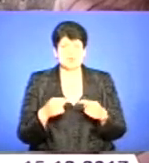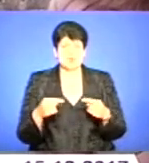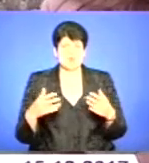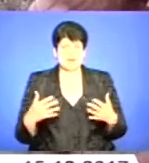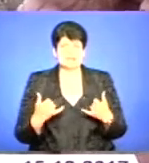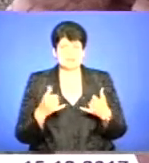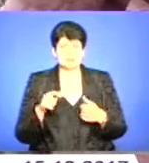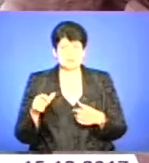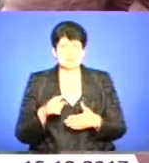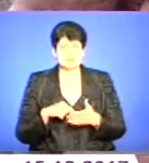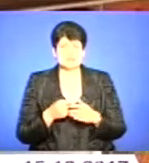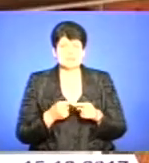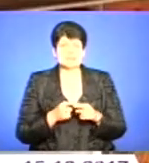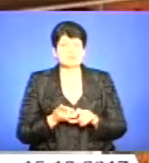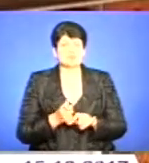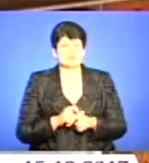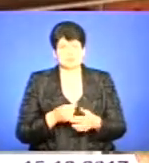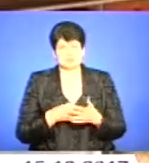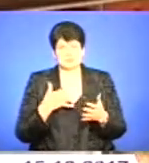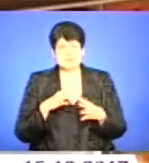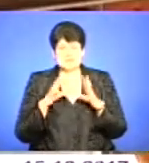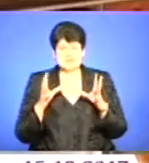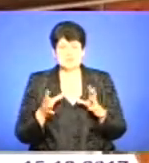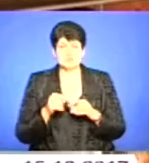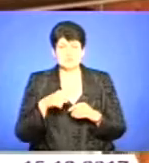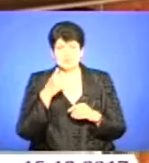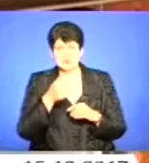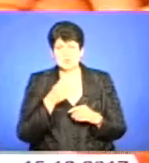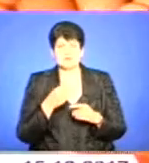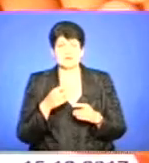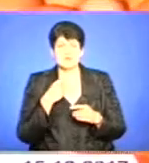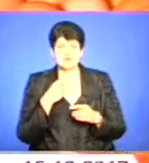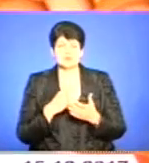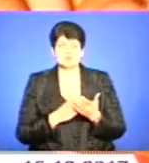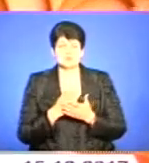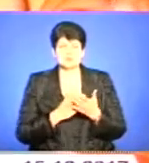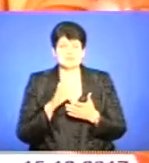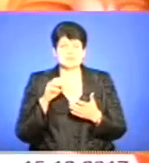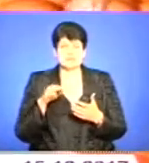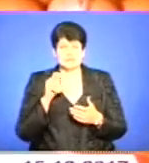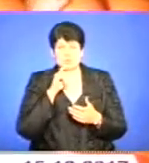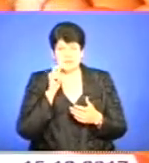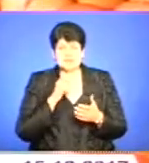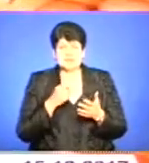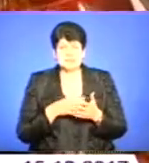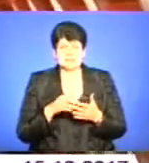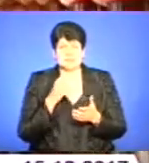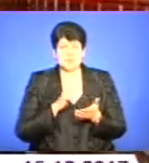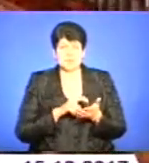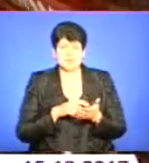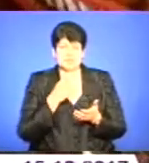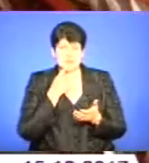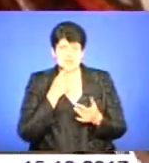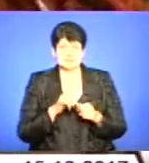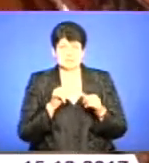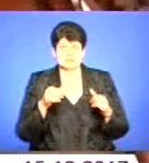для людей в місті, це дуже дорого. Загалом цьогоріч, за даними Державної служби статистики України, ціни на курячі яйця в області зросли майже